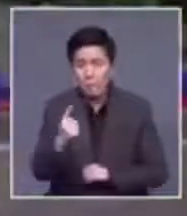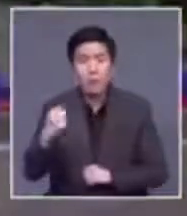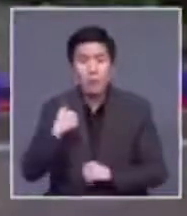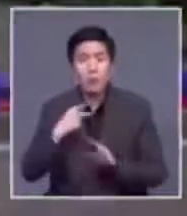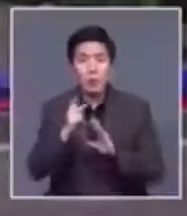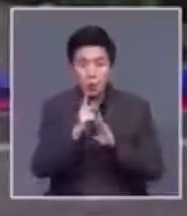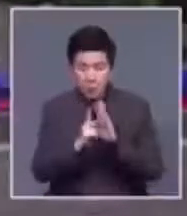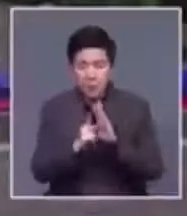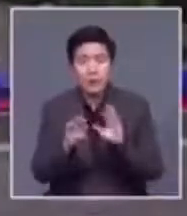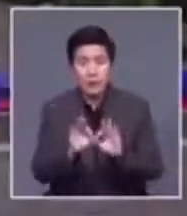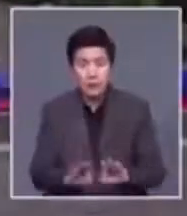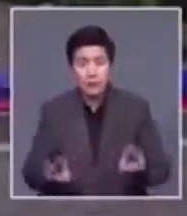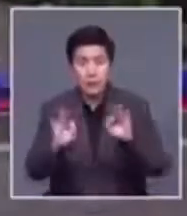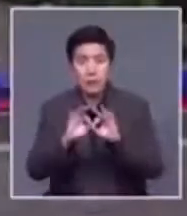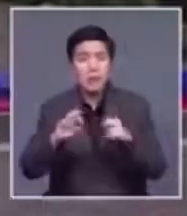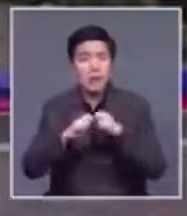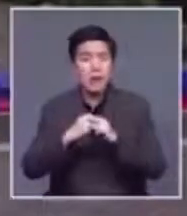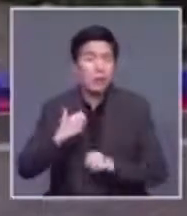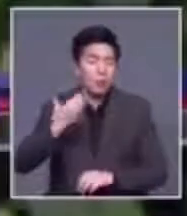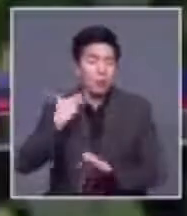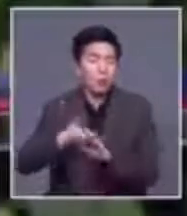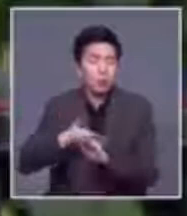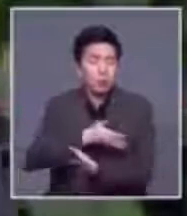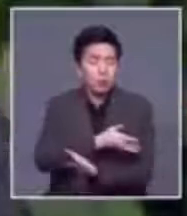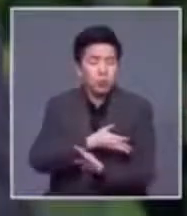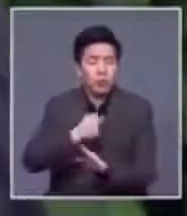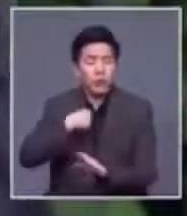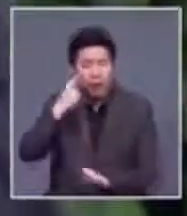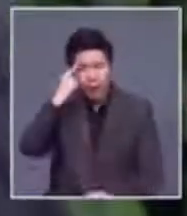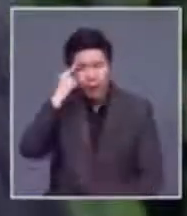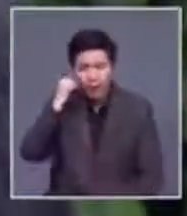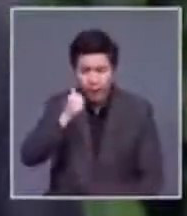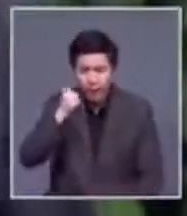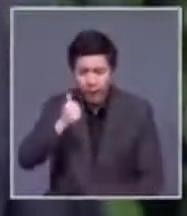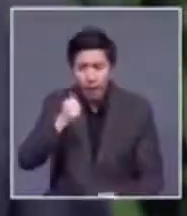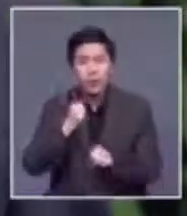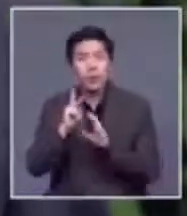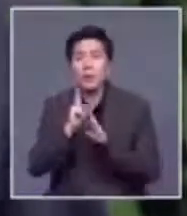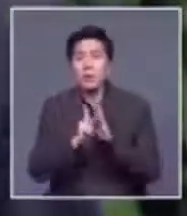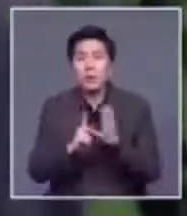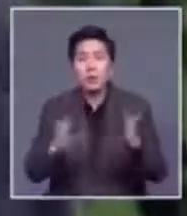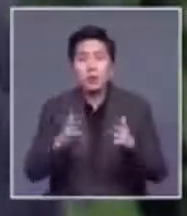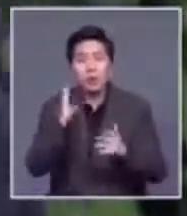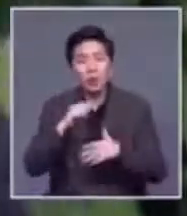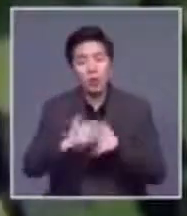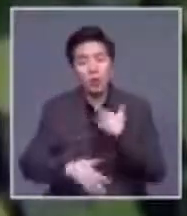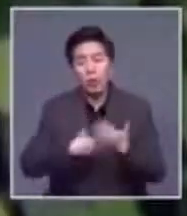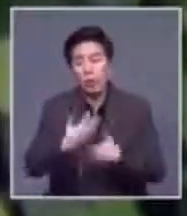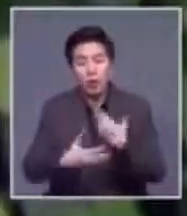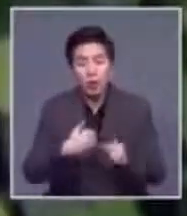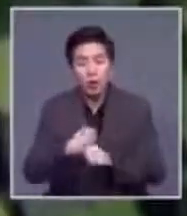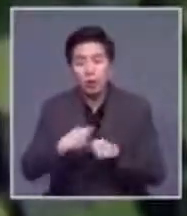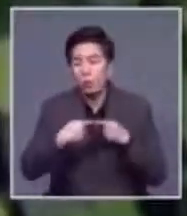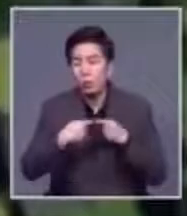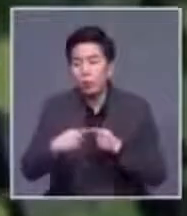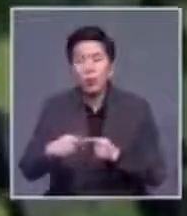กฎหมายเป็นตัวสำคัญการแก้ปัญหาในอดีตเนี่ยบางทีเราก็คิดได้แต่เราไม่มีกฎหมายรองรับวันหนึ่งที่เวลาเปลี่ยนแปลงไปเนี่ยความยั่งยืนก็ไ